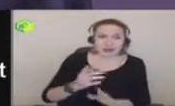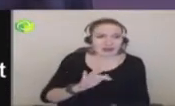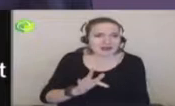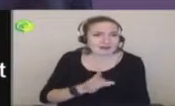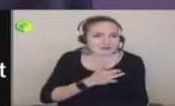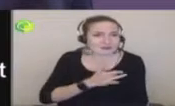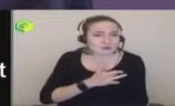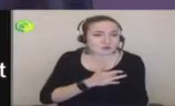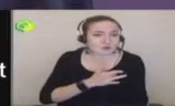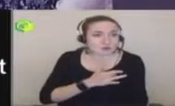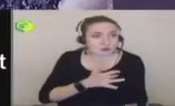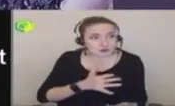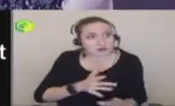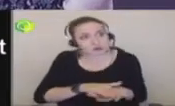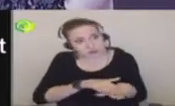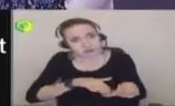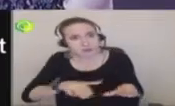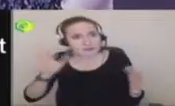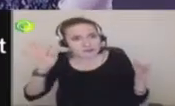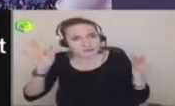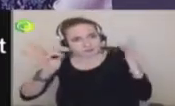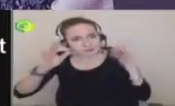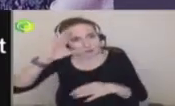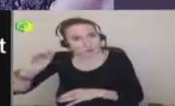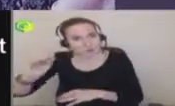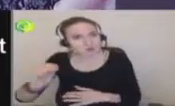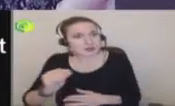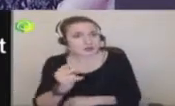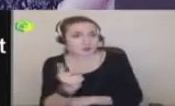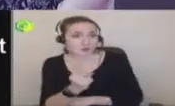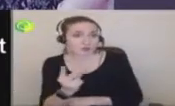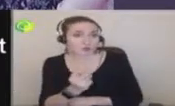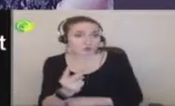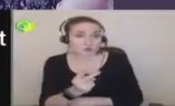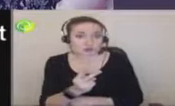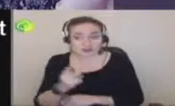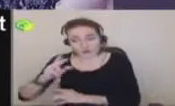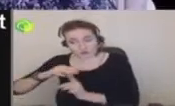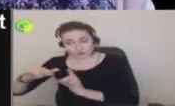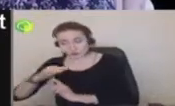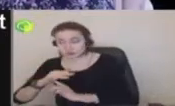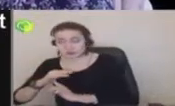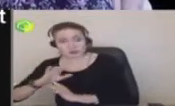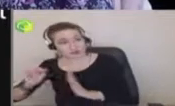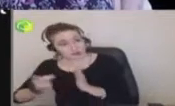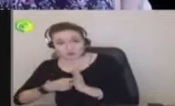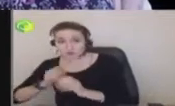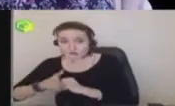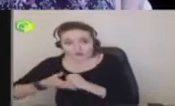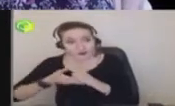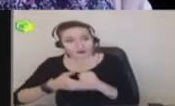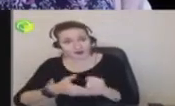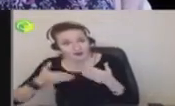de professionnalisme. Et là, c'est un devoir de notre société de vous aider, d'ouvrir les portes, comme vous dites,